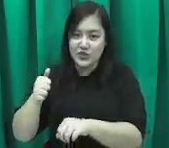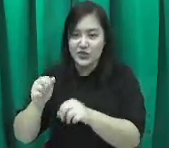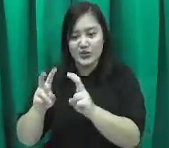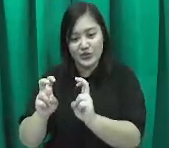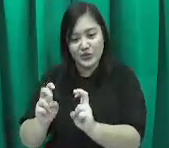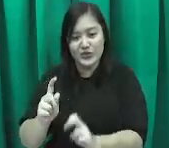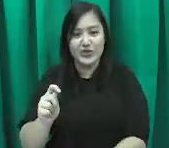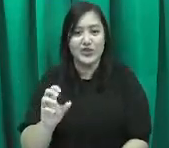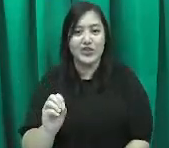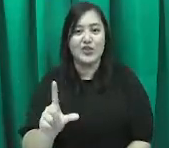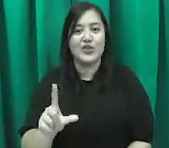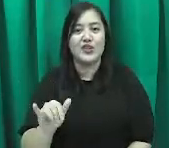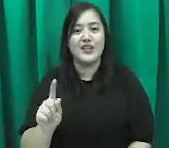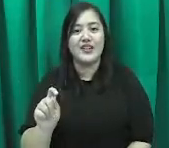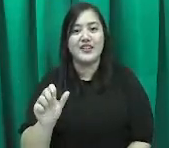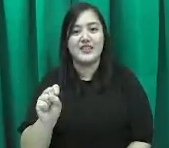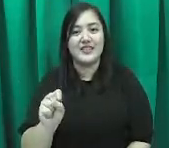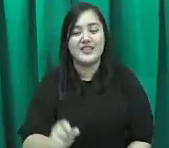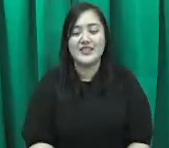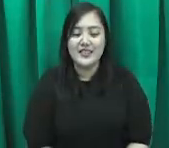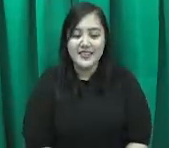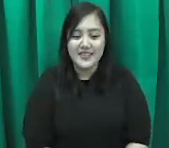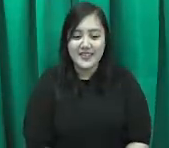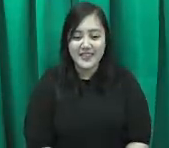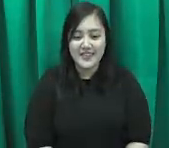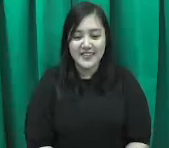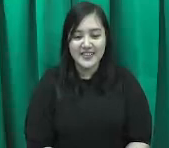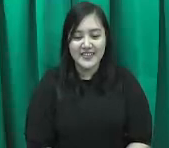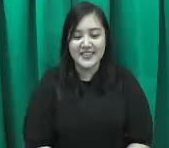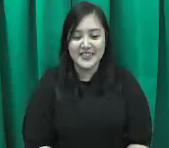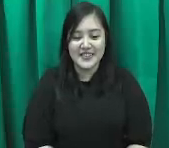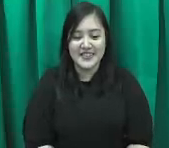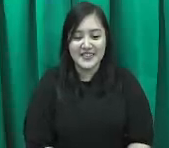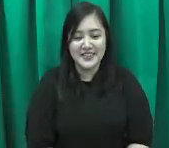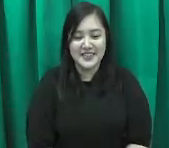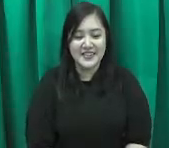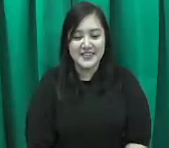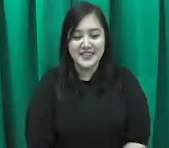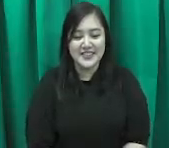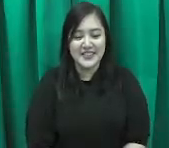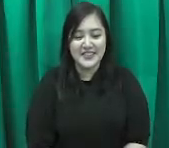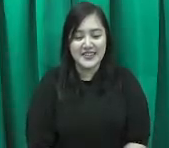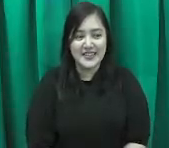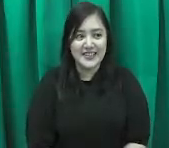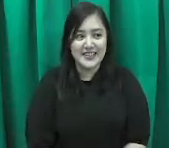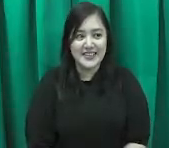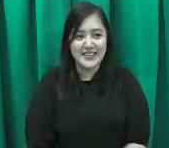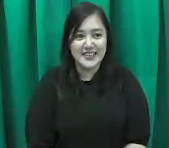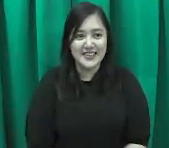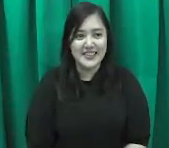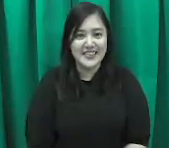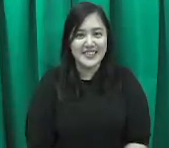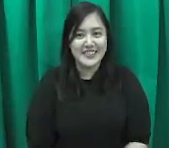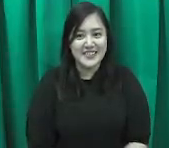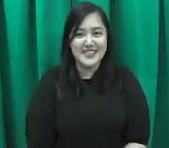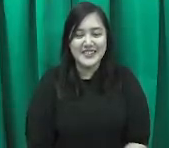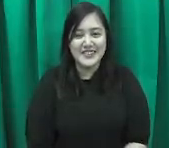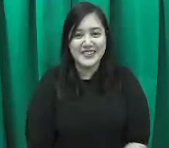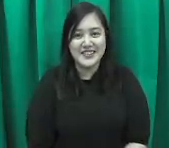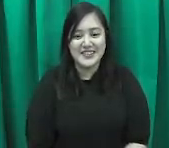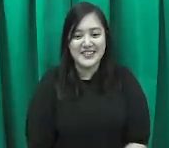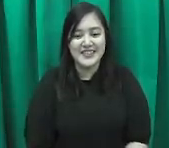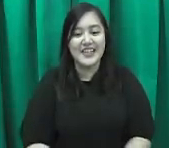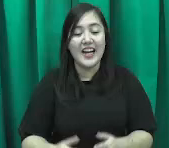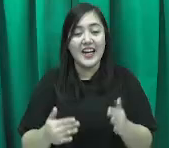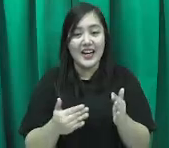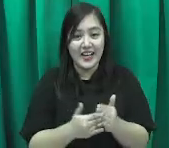Tolitz. Hindi ko talaga alam yan. Hindi niya nakuha. Sorry. So, mabalik tayo. So,